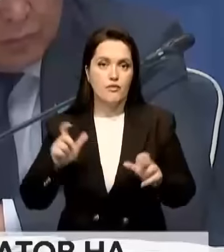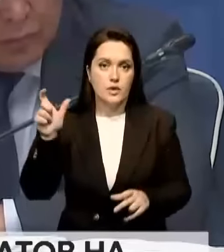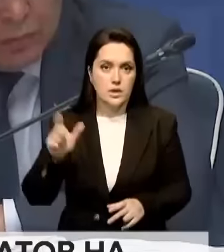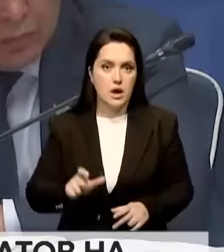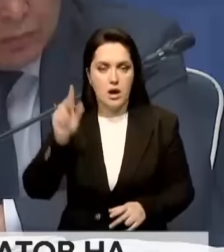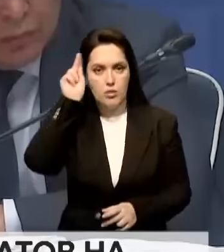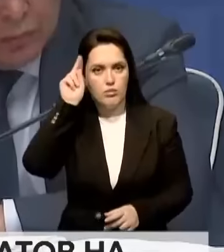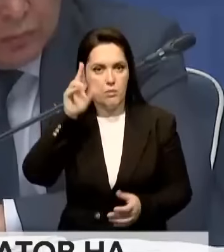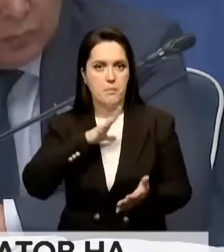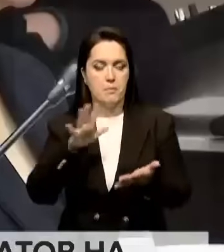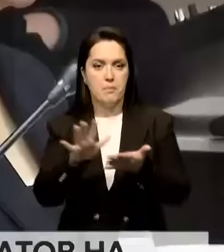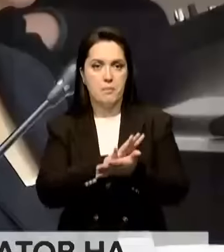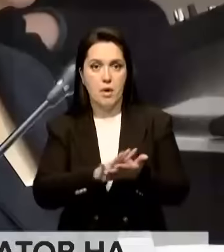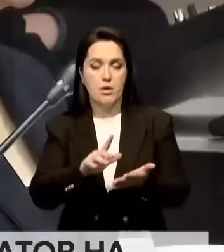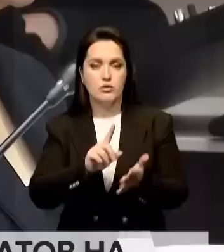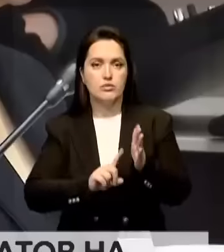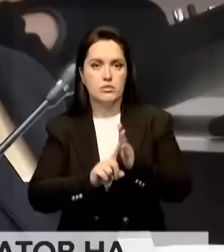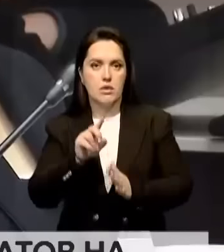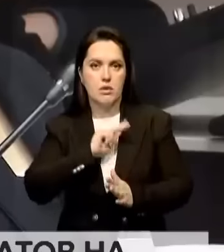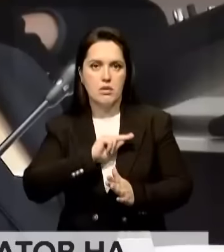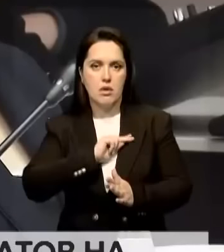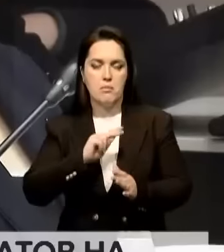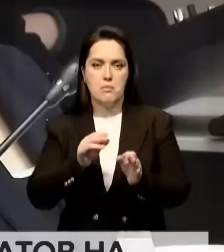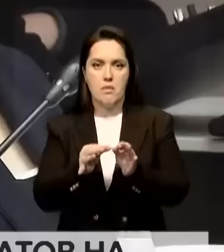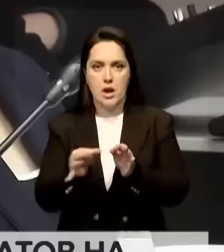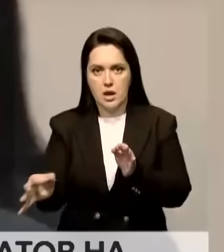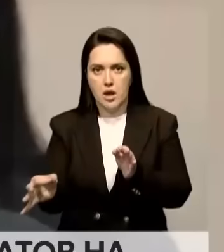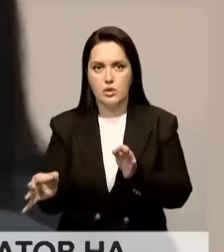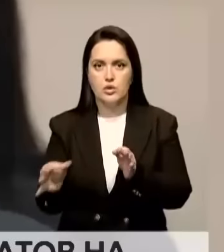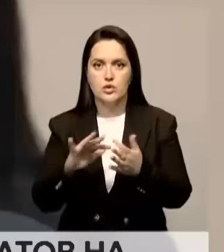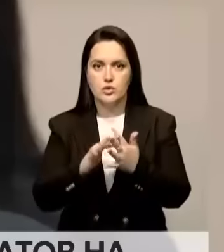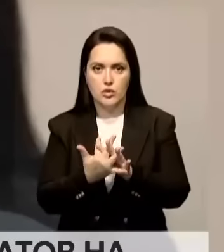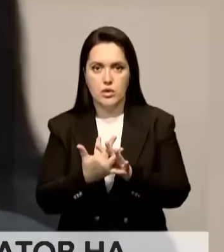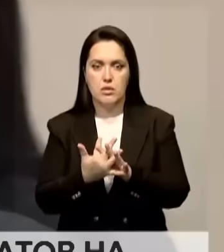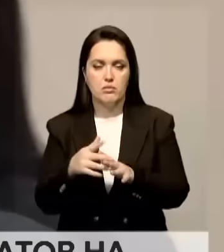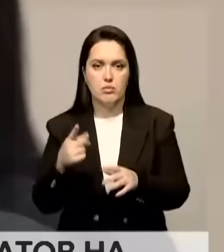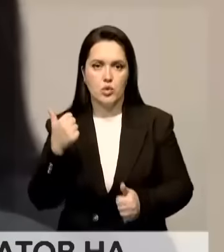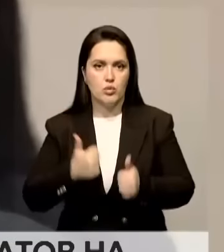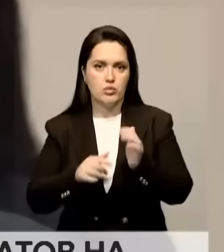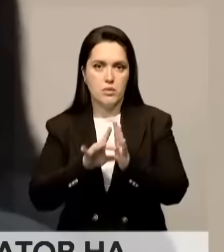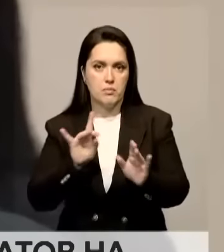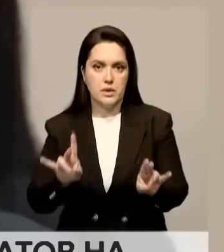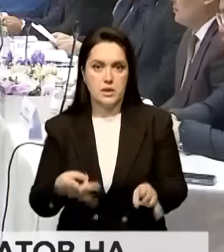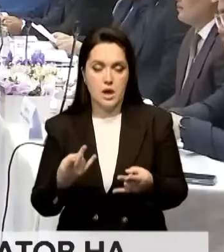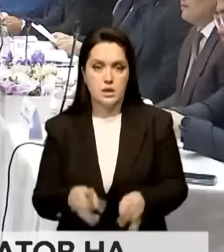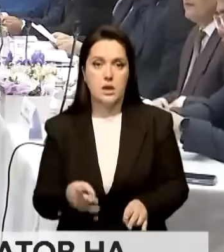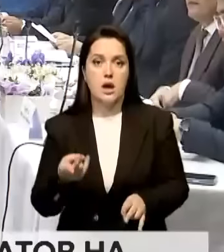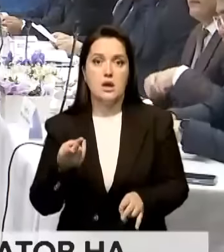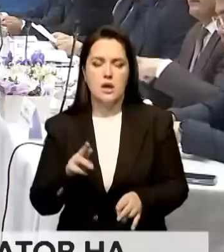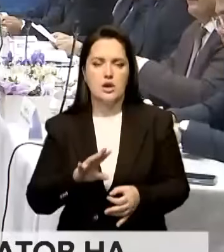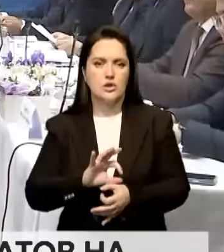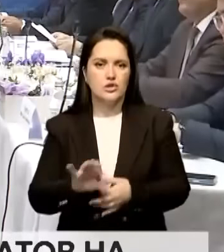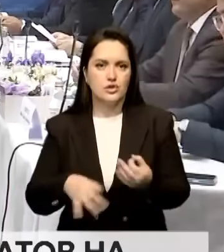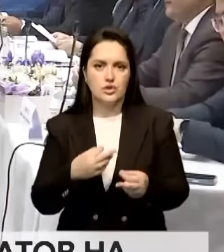вузов, обучившихся на гранте, начали карьеру в районах и селах страны без прохождения конкурсного отбора.